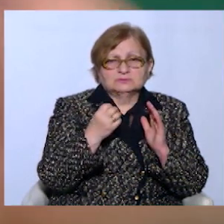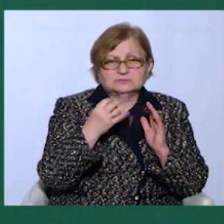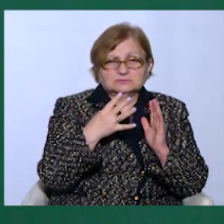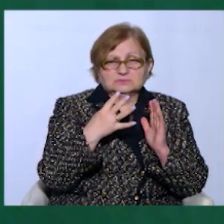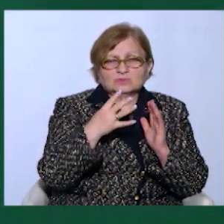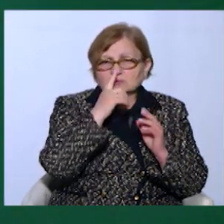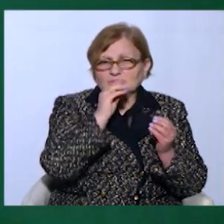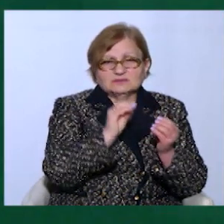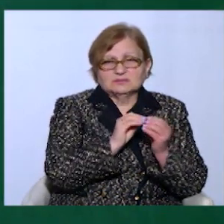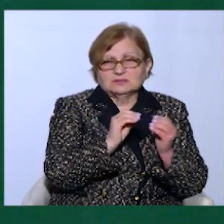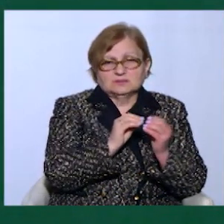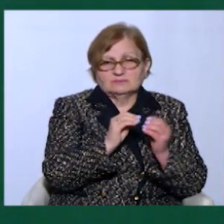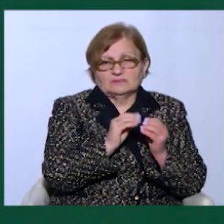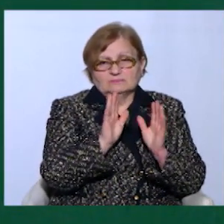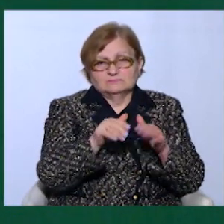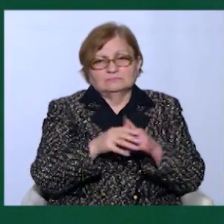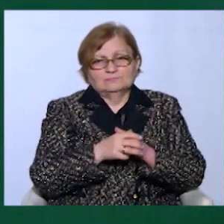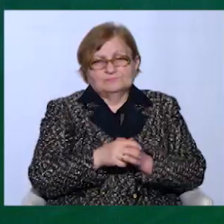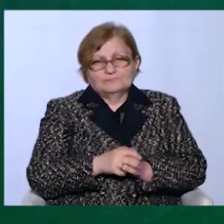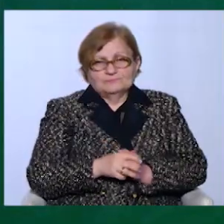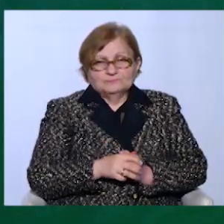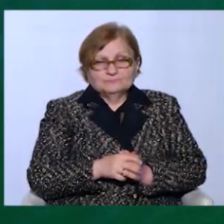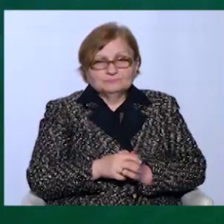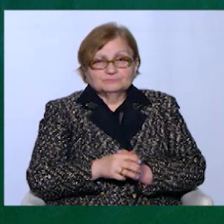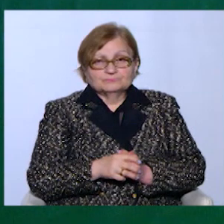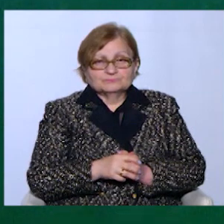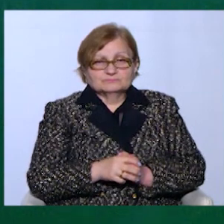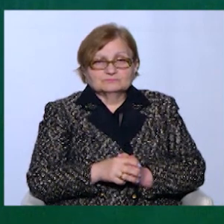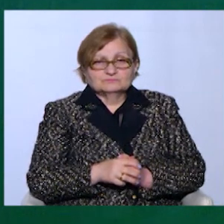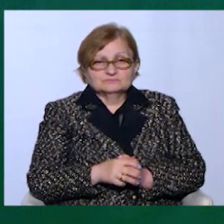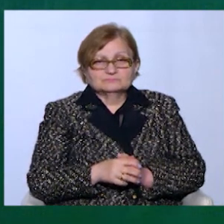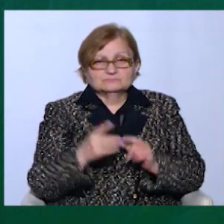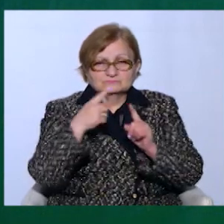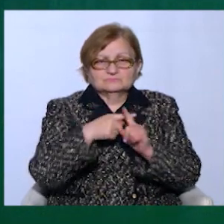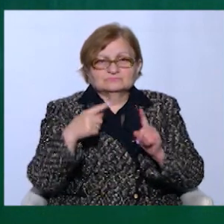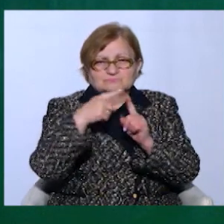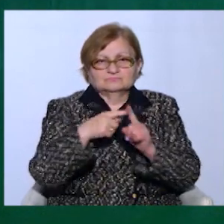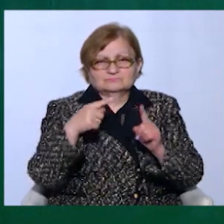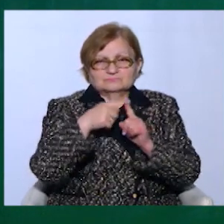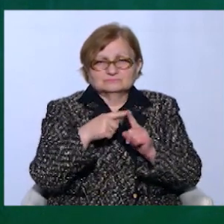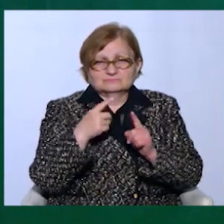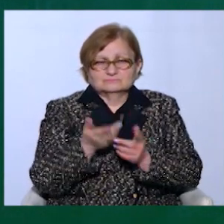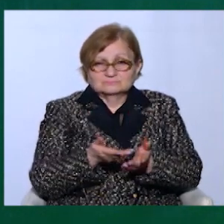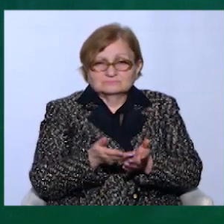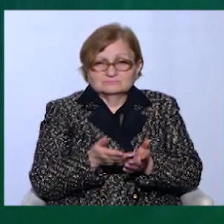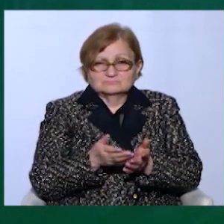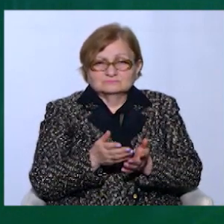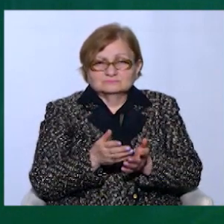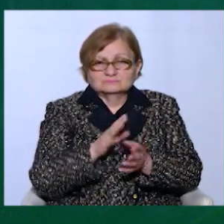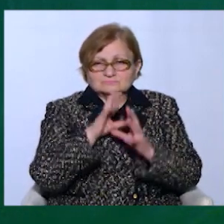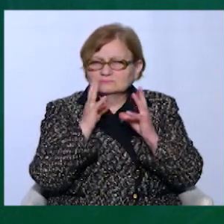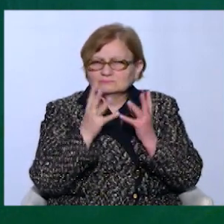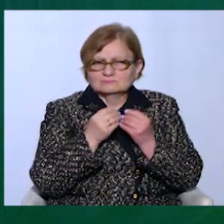14 უშვლელი 15-14-ის დამატებული 5-15-ის დამატებული 15-14-ზე მე მგონი ეს